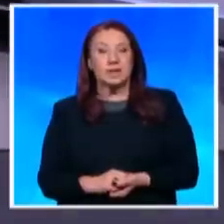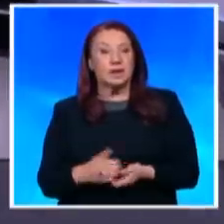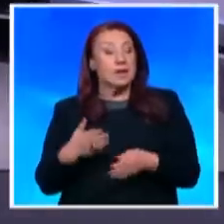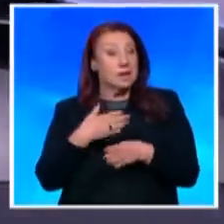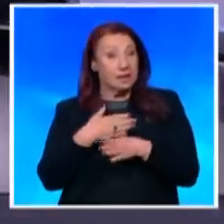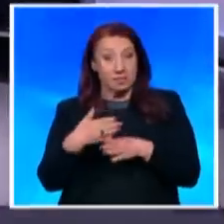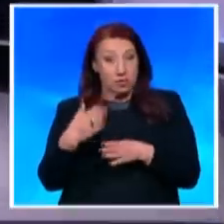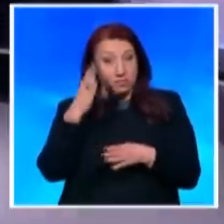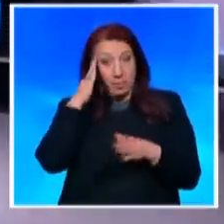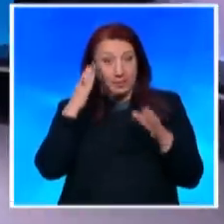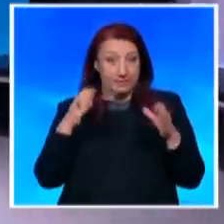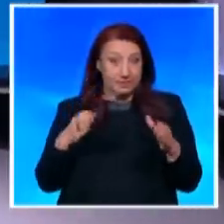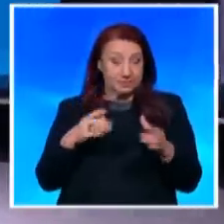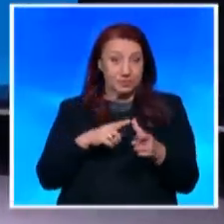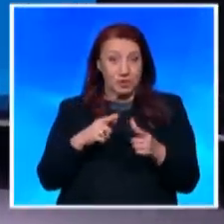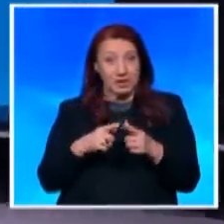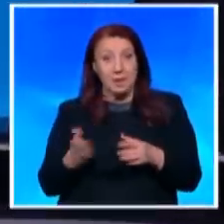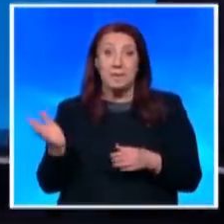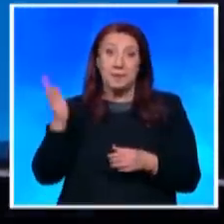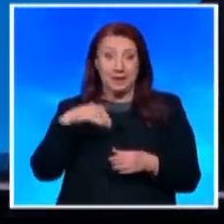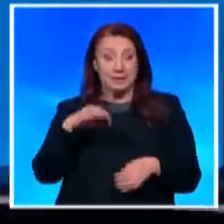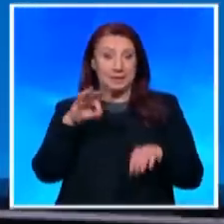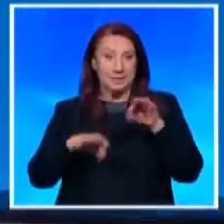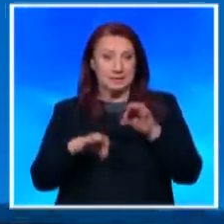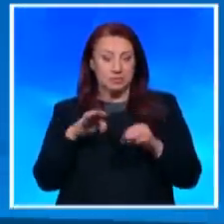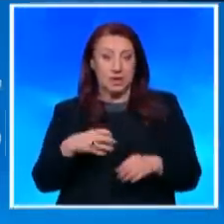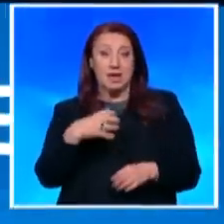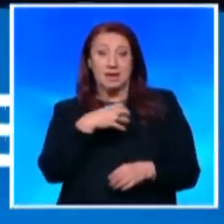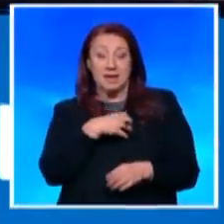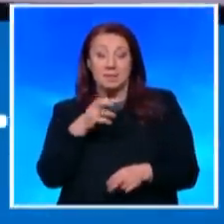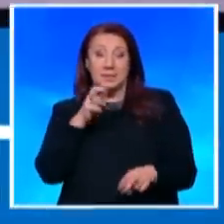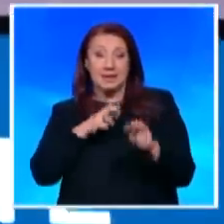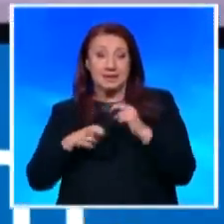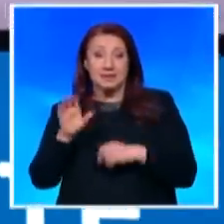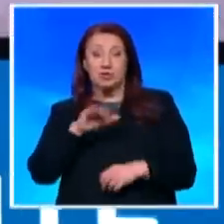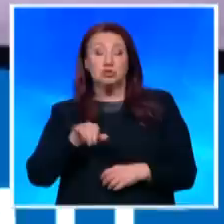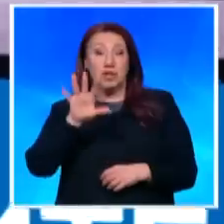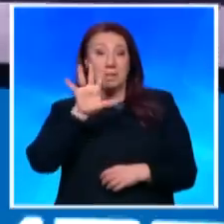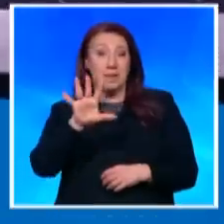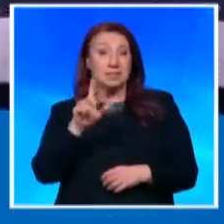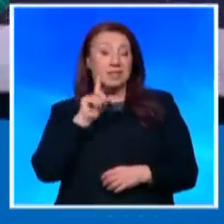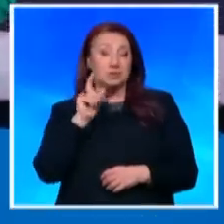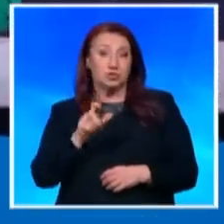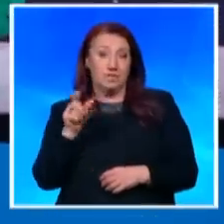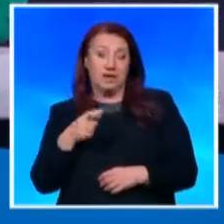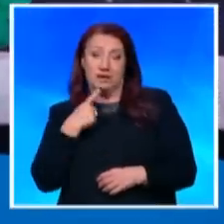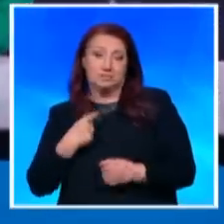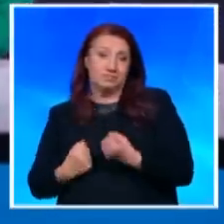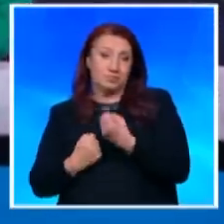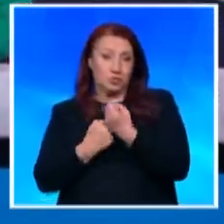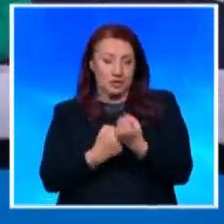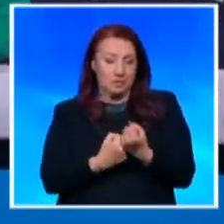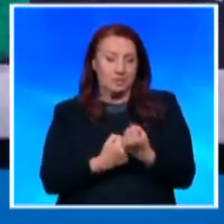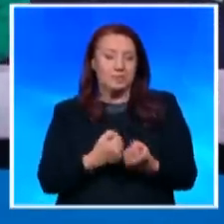редовно управителство или нови избори. ГЕРБ търси до последно 5 гласа за кабинет на Мария Габриел. Добър вечер, аз съм Лиляна Боянова. Добър вечер от мен, аз съм